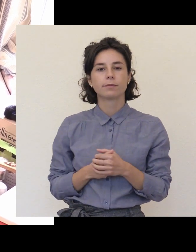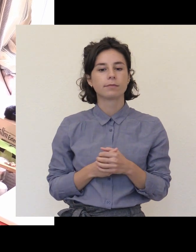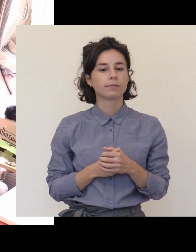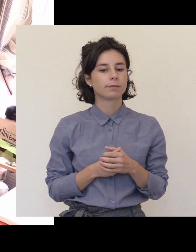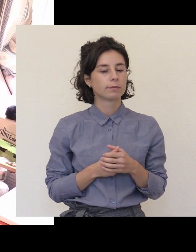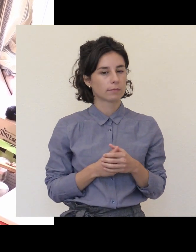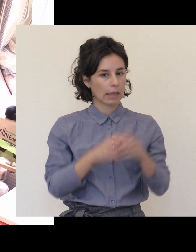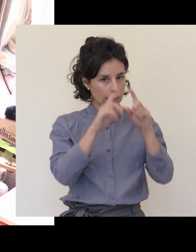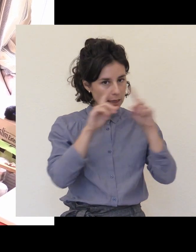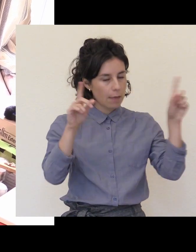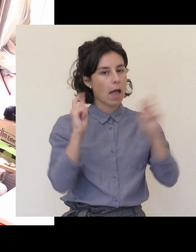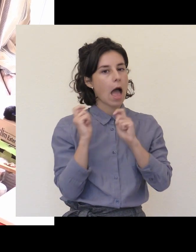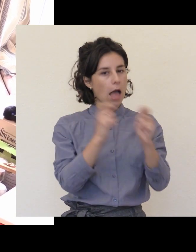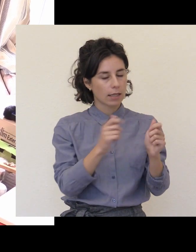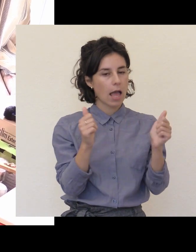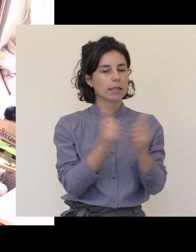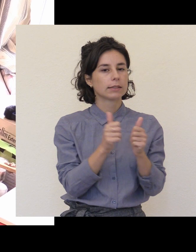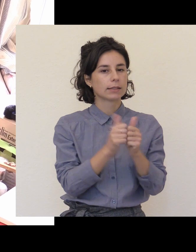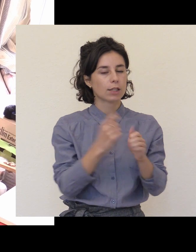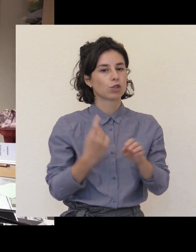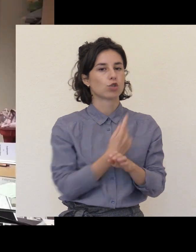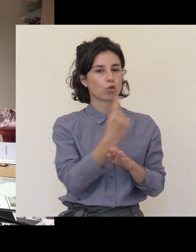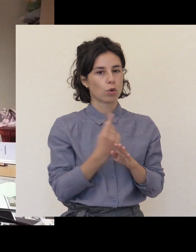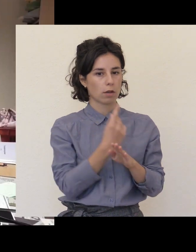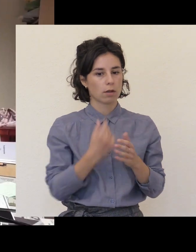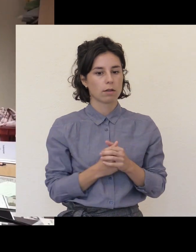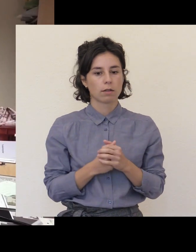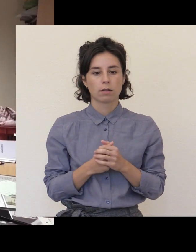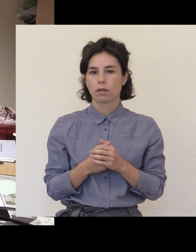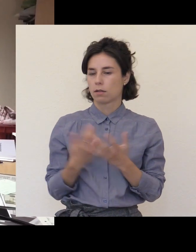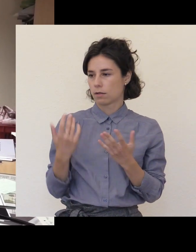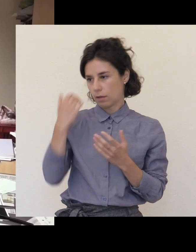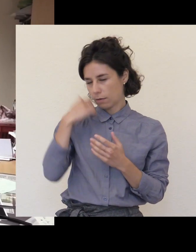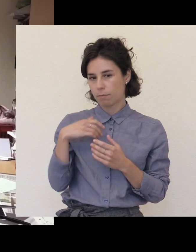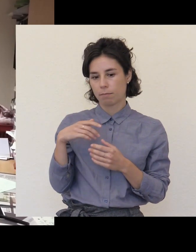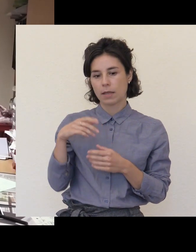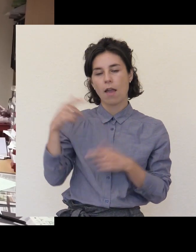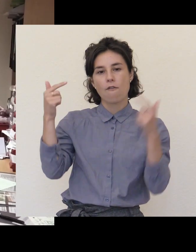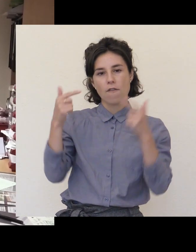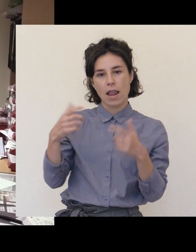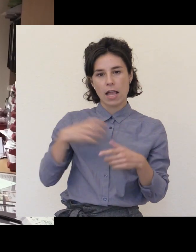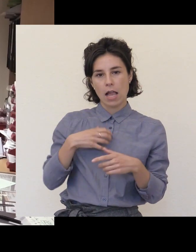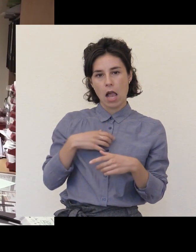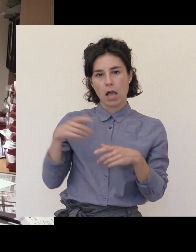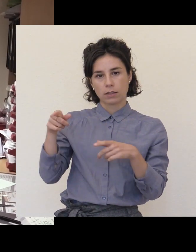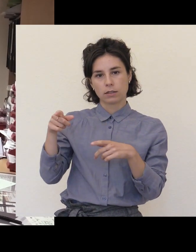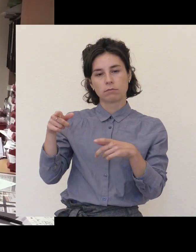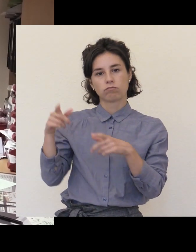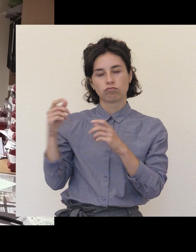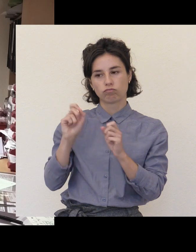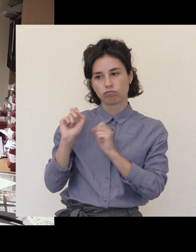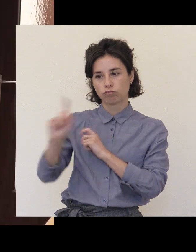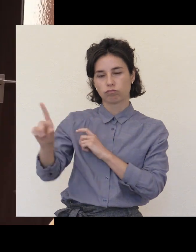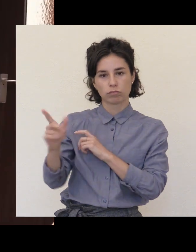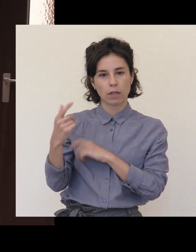Es geht um den Antrag auf Assistenzstunden. Können Sie den Antrag dann bitte bei der Pflegekasse stellen? Da sind wir in der Falle die